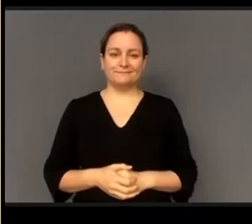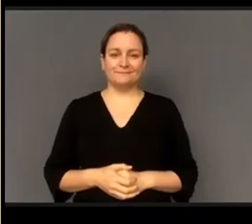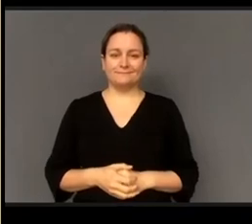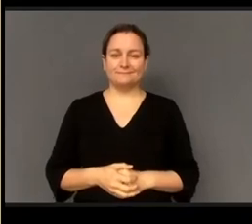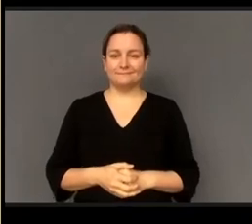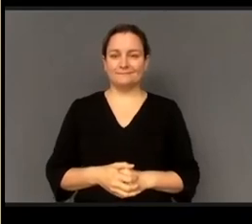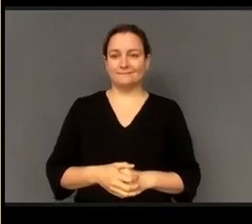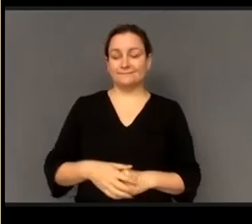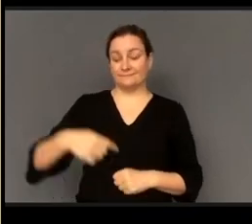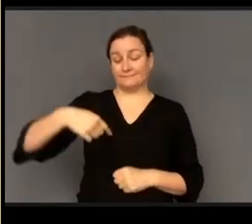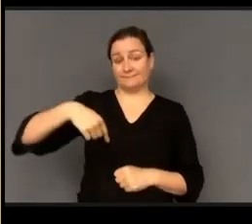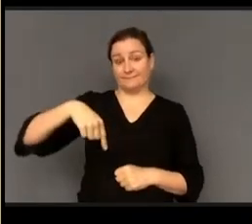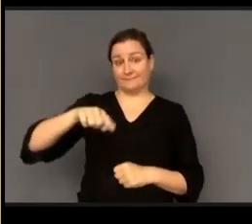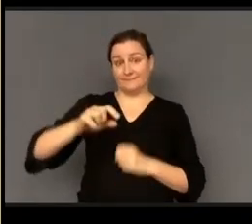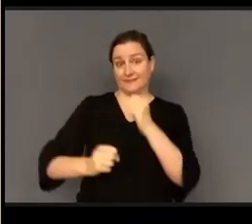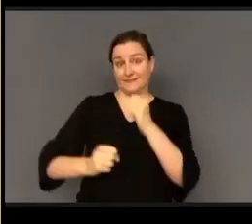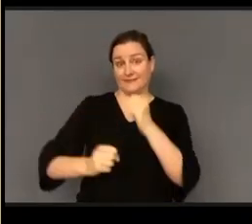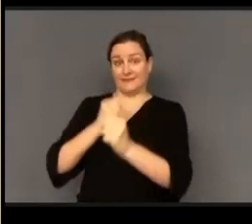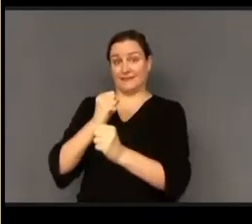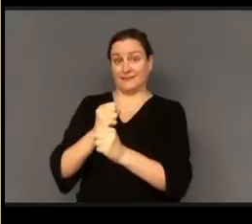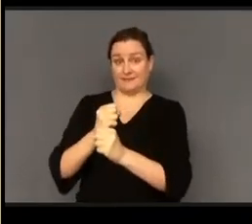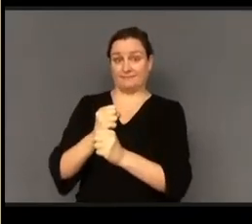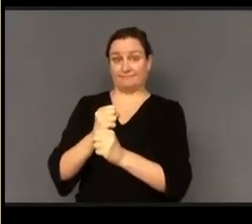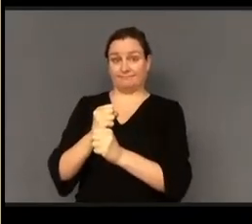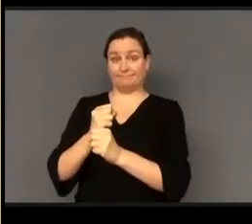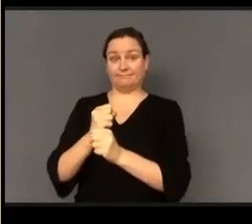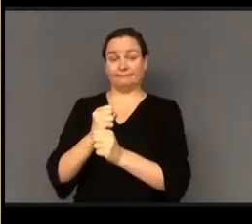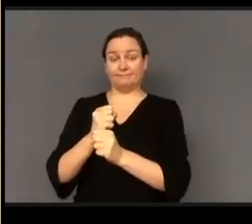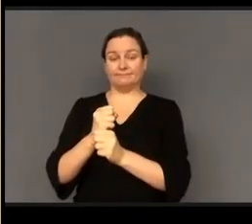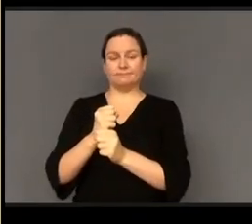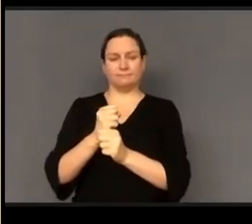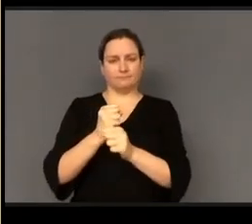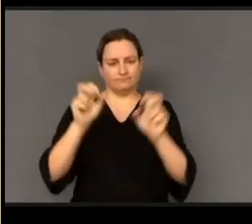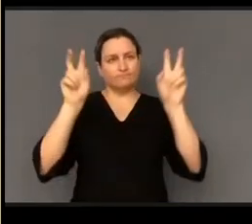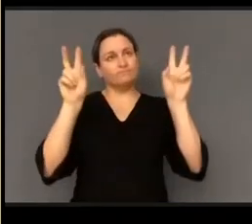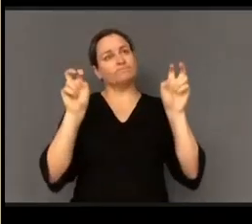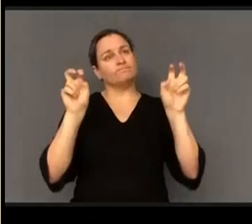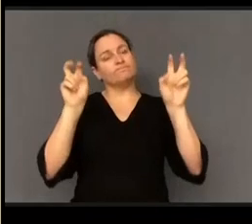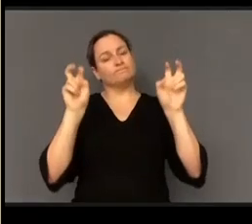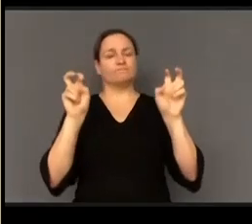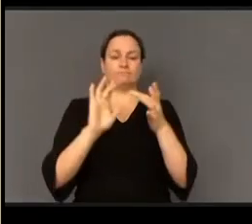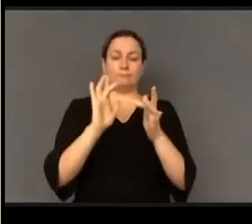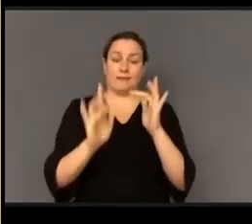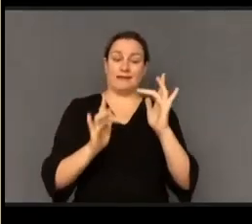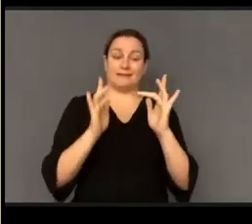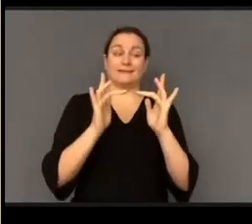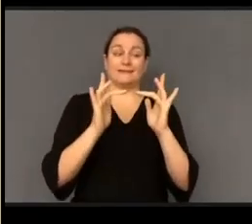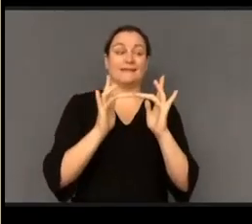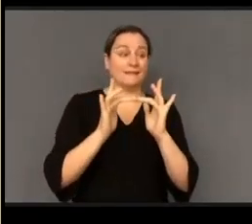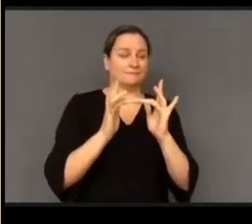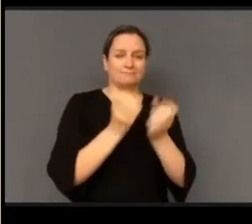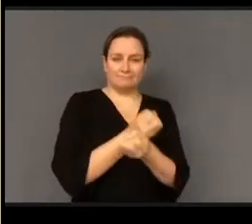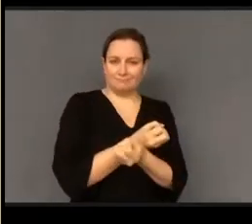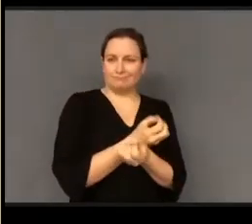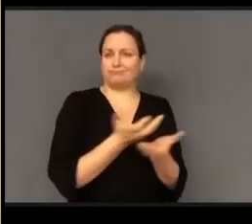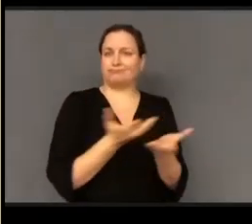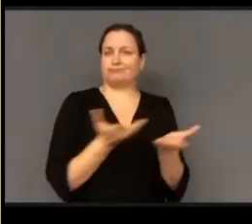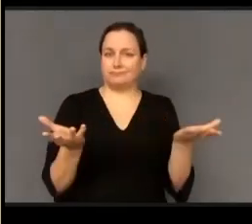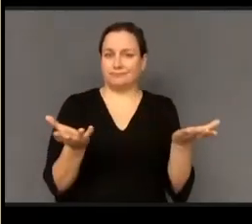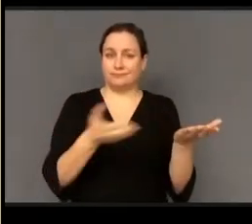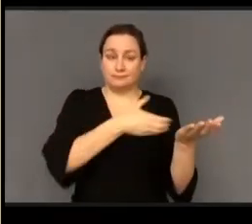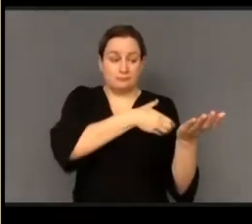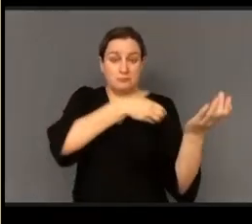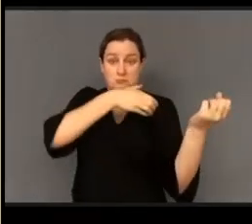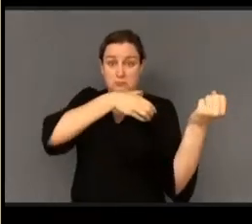Le thème général de la réunion de cette année, à savoir l'Internet que nous souhaitons, un Internet pour